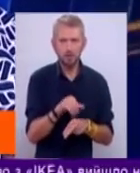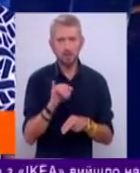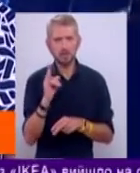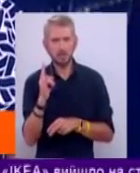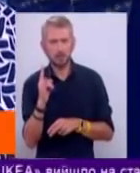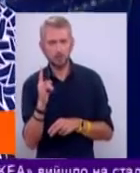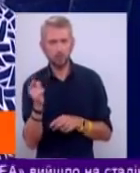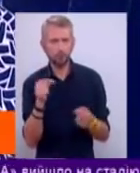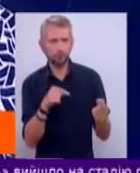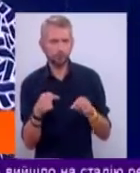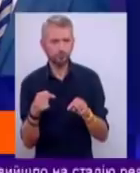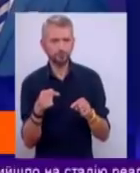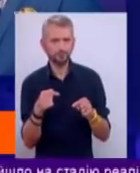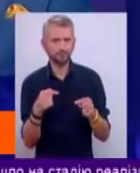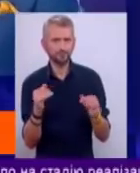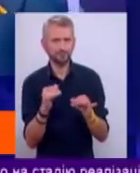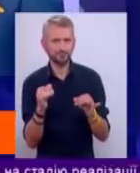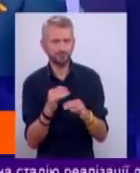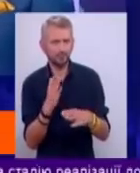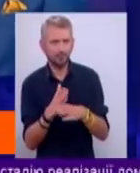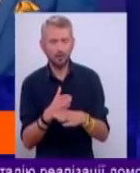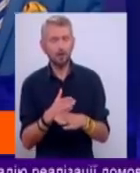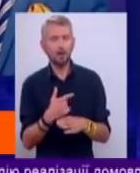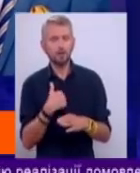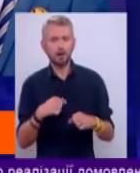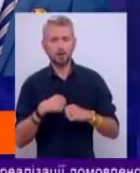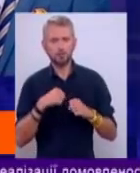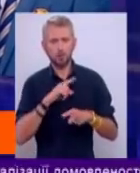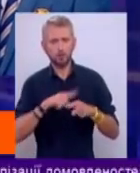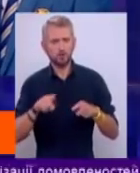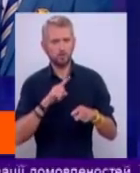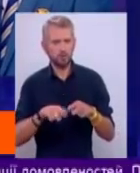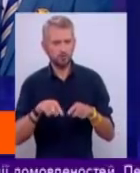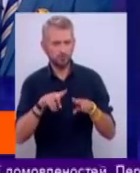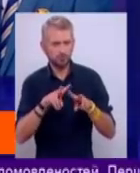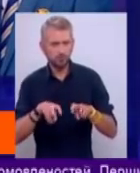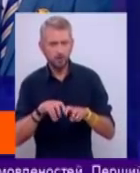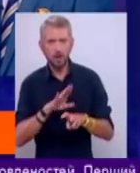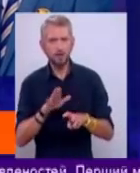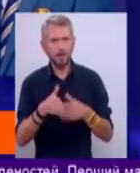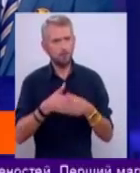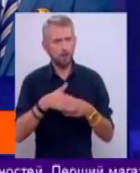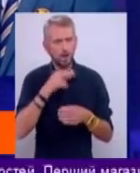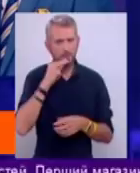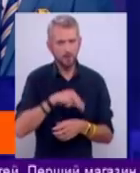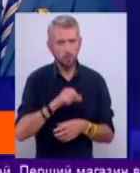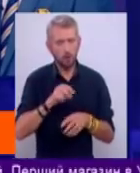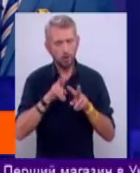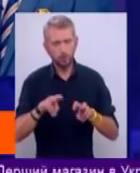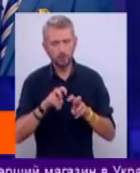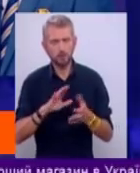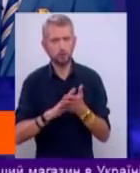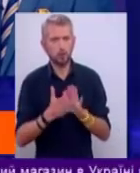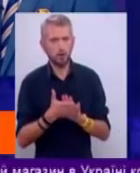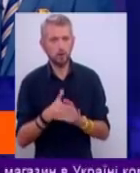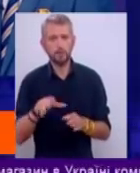дитиною, тобто це дійсно є. Я намагаюся якнайшвидше реагувати на це, не в плані покарати винного, а все ж таки розібрати